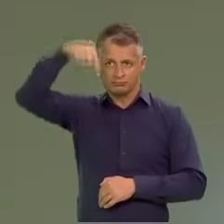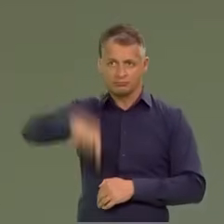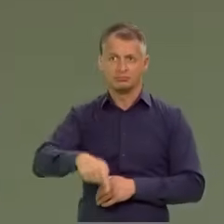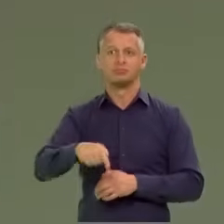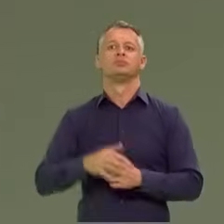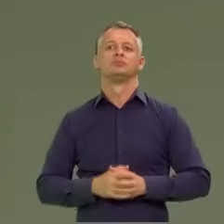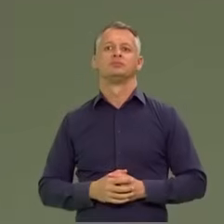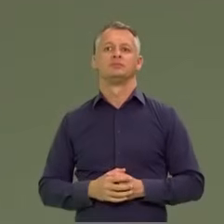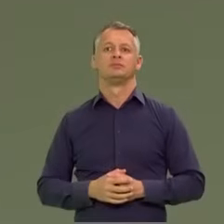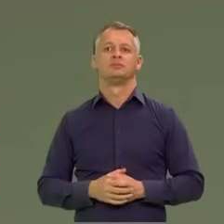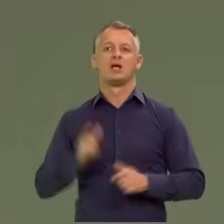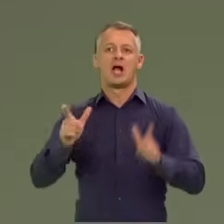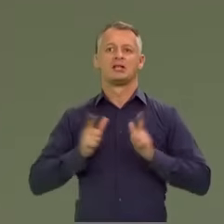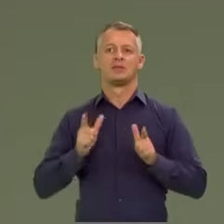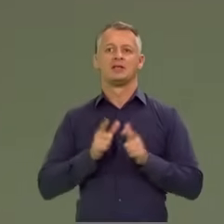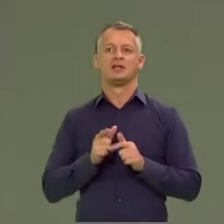Eu așteptă și eu la internet.